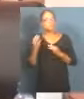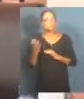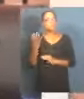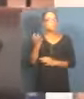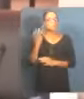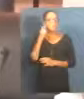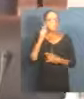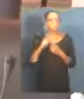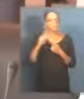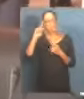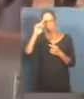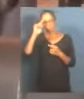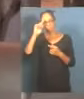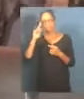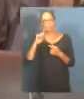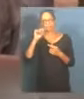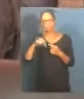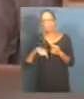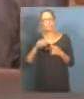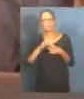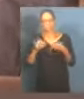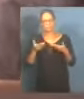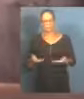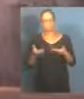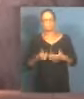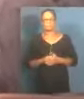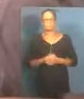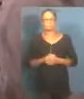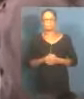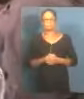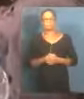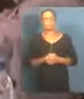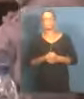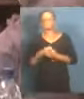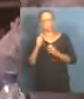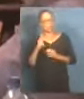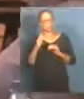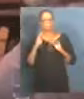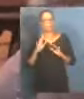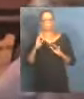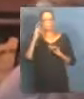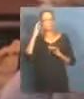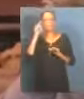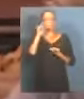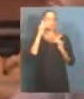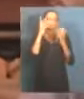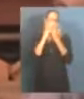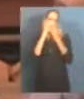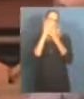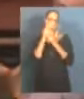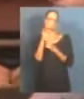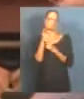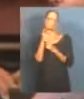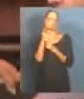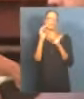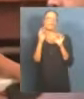les raisons qui expliquaient pourquoi il fallait qu'on y aille maintenant. Mais je pense qu'il confond la